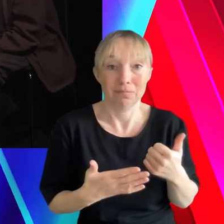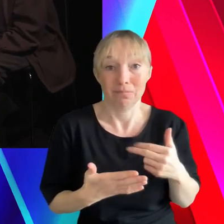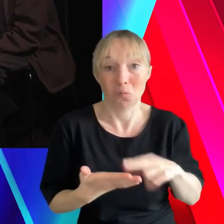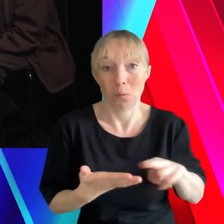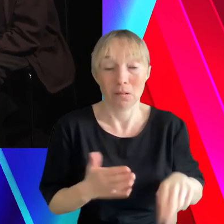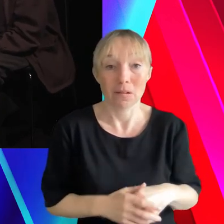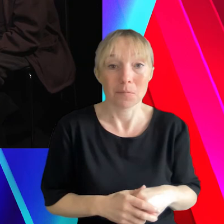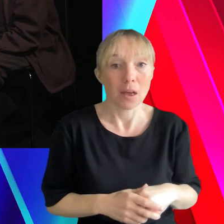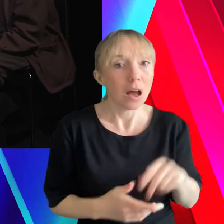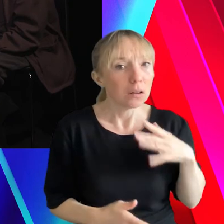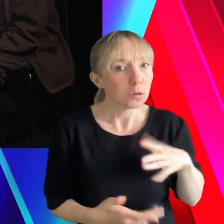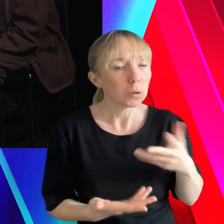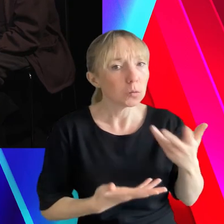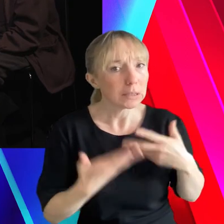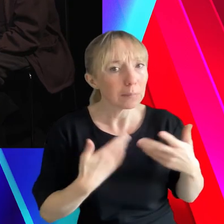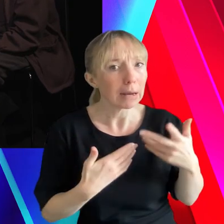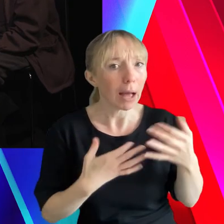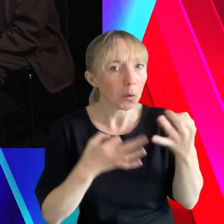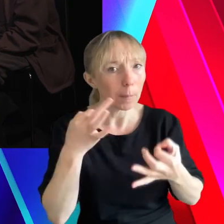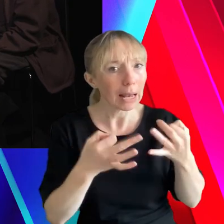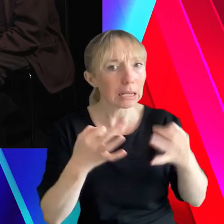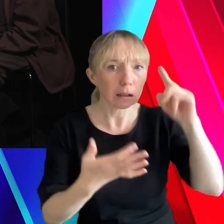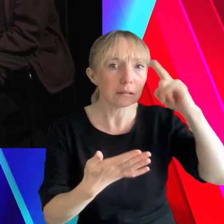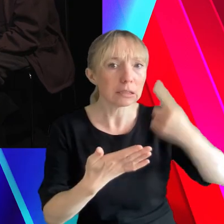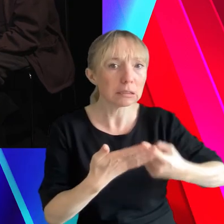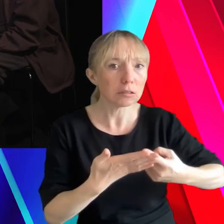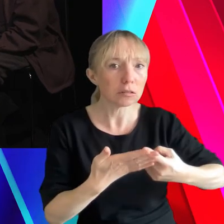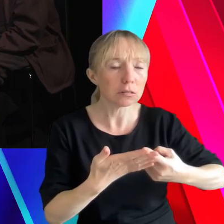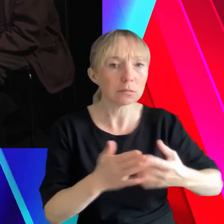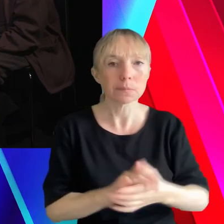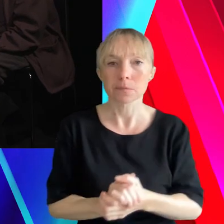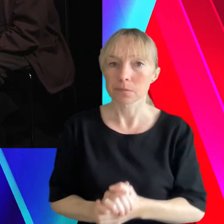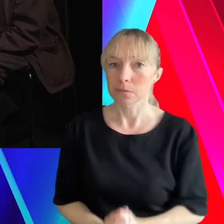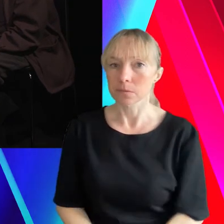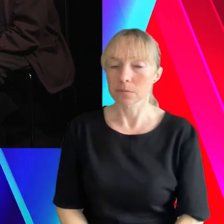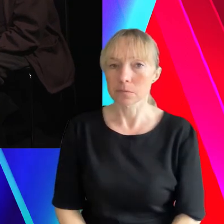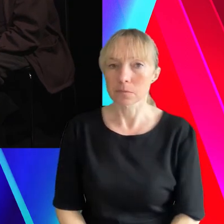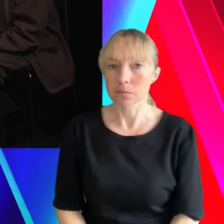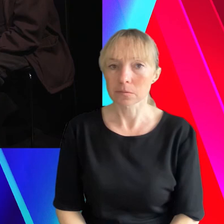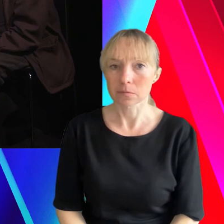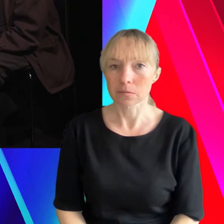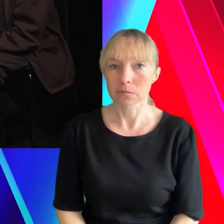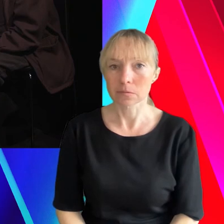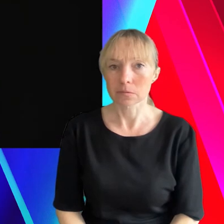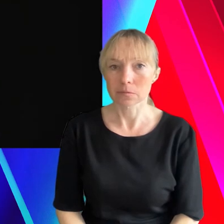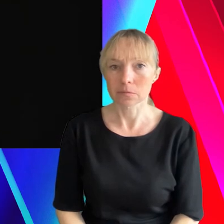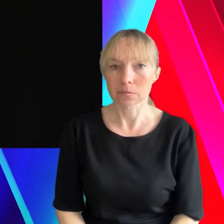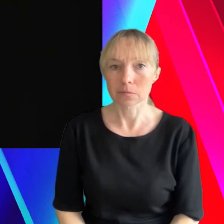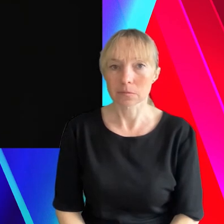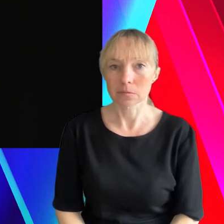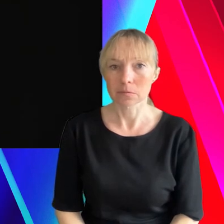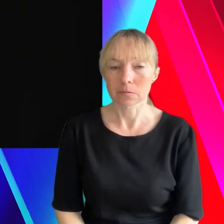But do you want to say anything about your political decision? من ابتدا تصمیمم بود که